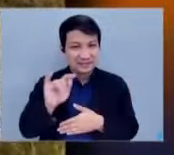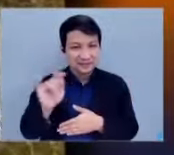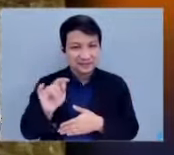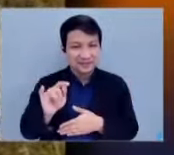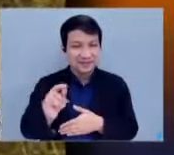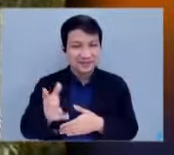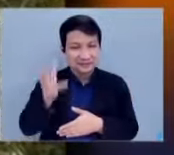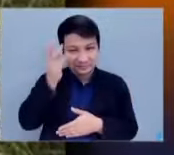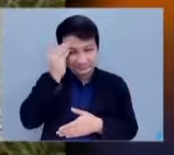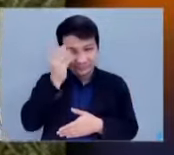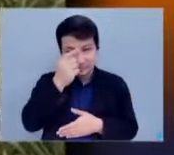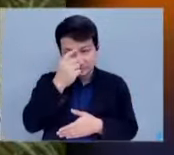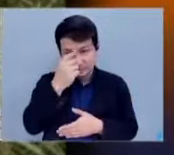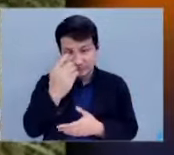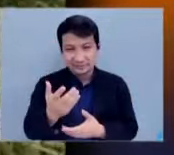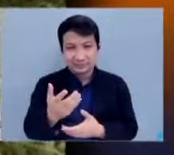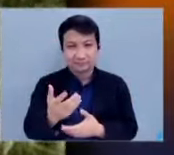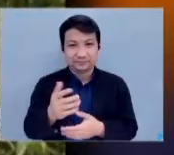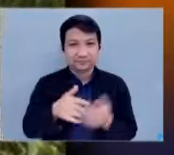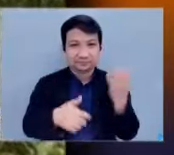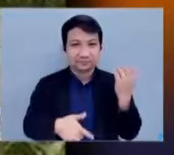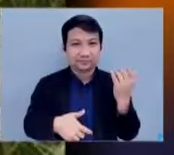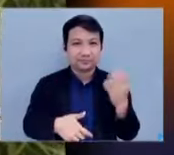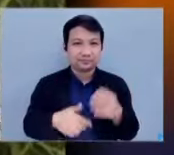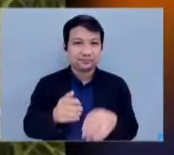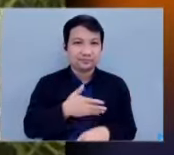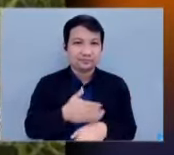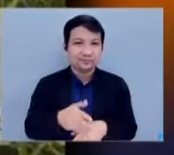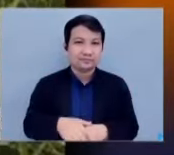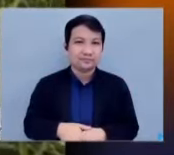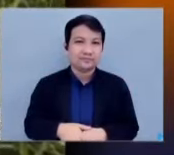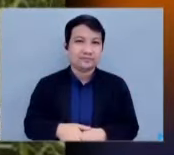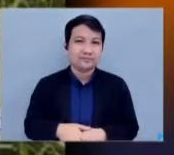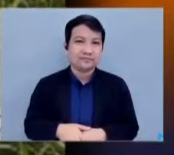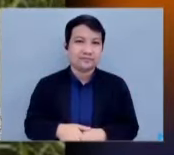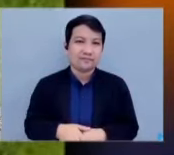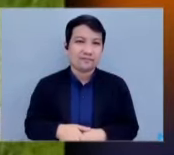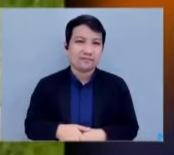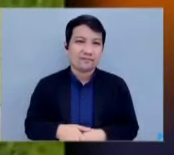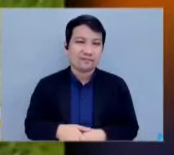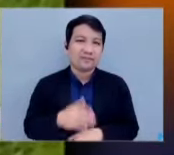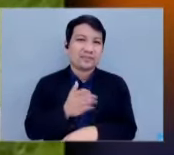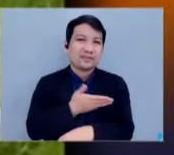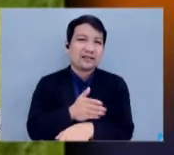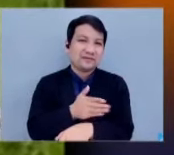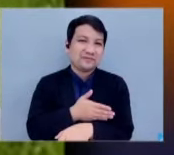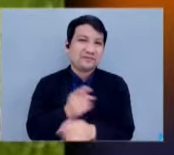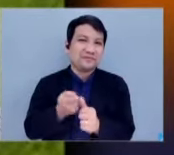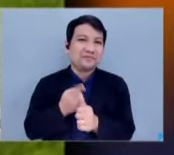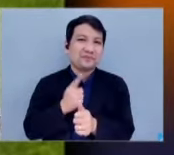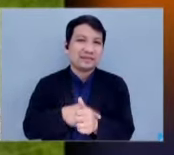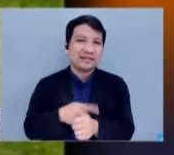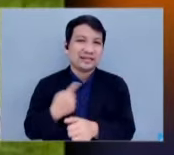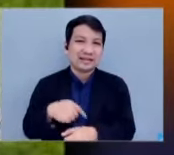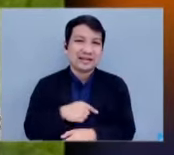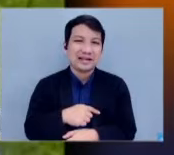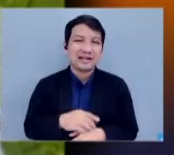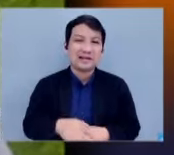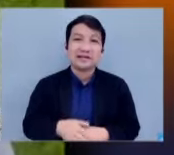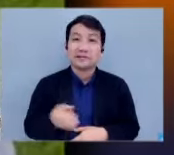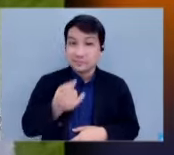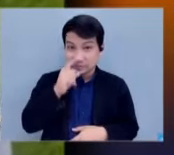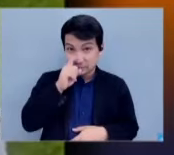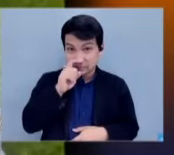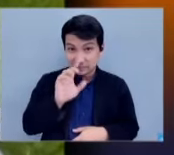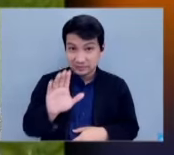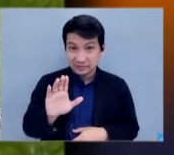ang nauna para SAO ang paggigitara O Ang pagkanta yun din ang gusto kong tanungin eh pagkanta po pagkanta Ilang taon ka pa lang nung